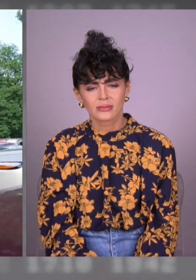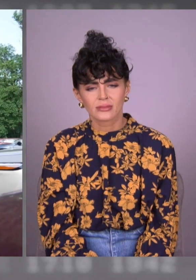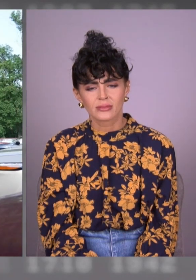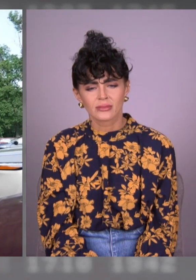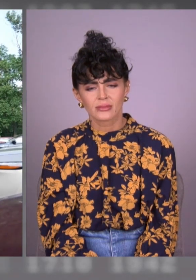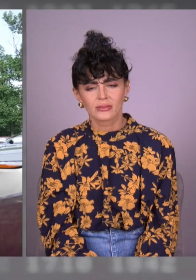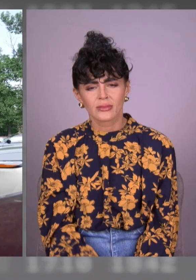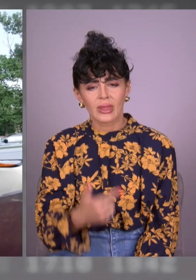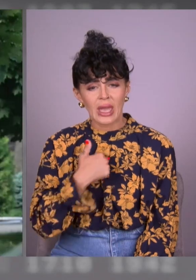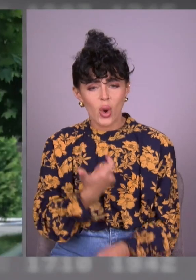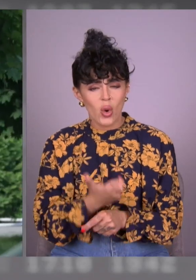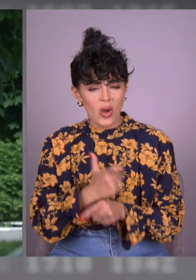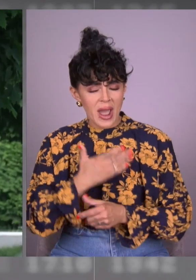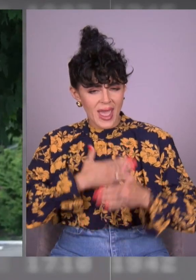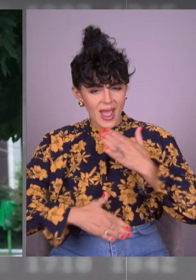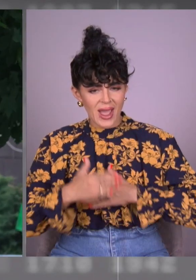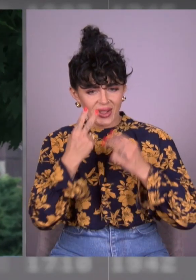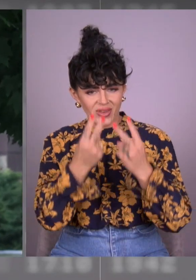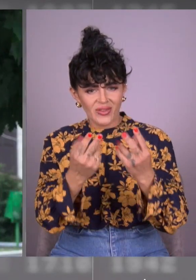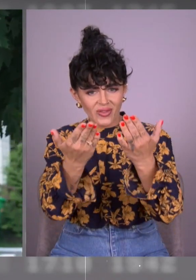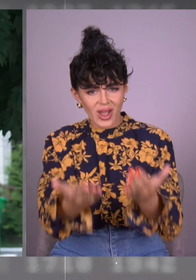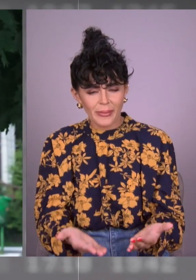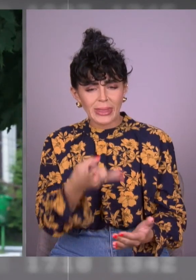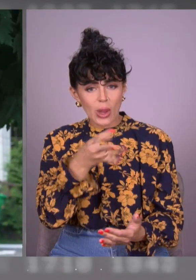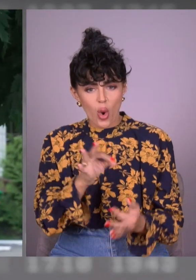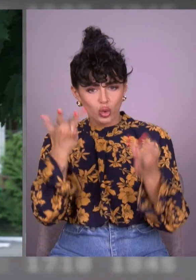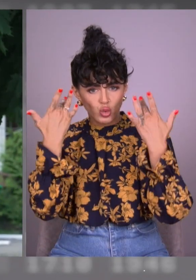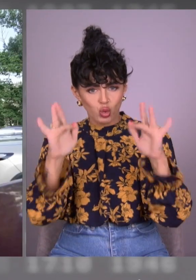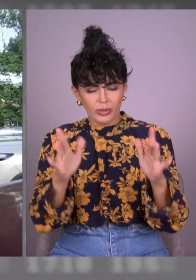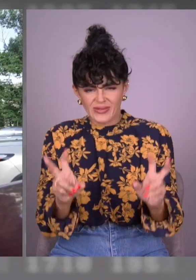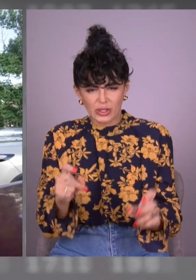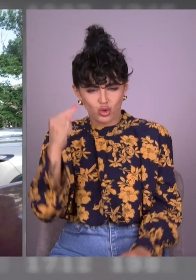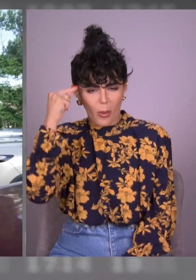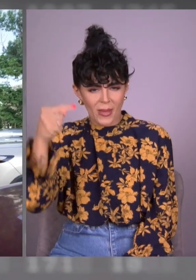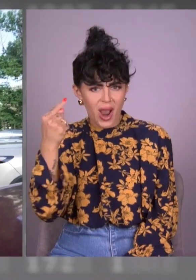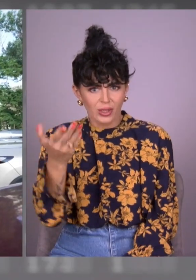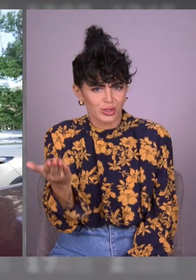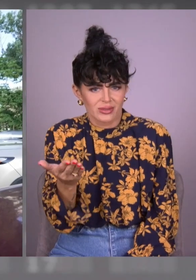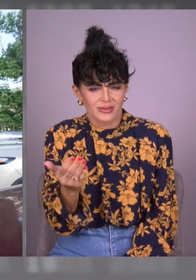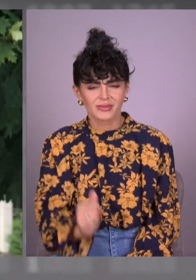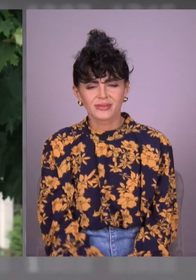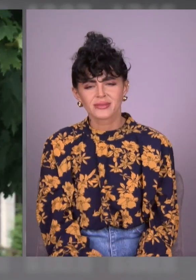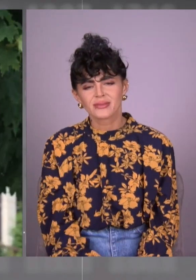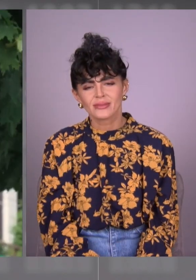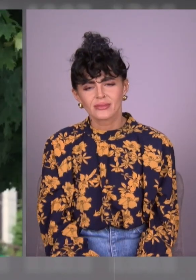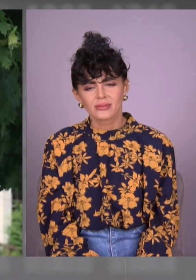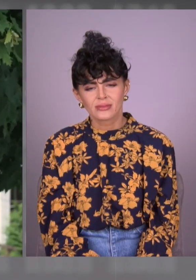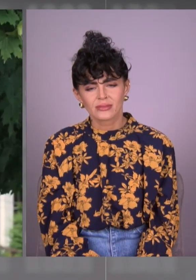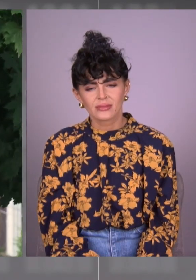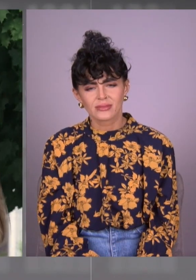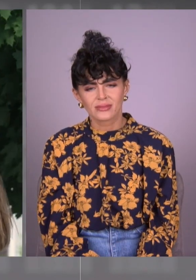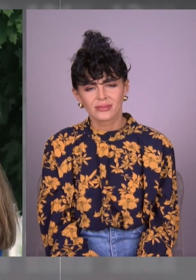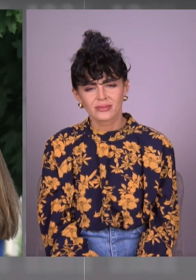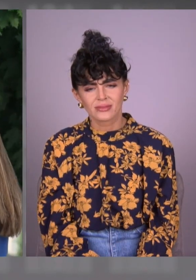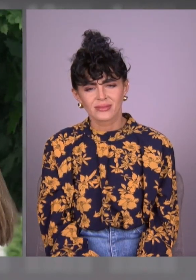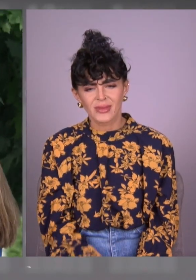Я рад вас видеть. Очень-очень. Но сюрприз, конечно, сумасшедший. О, ничего себе. Боже, как ты выросла,